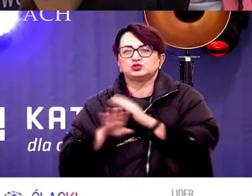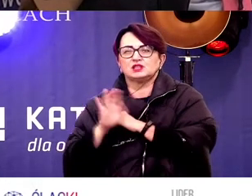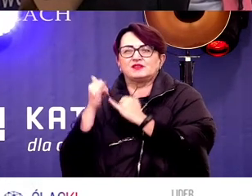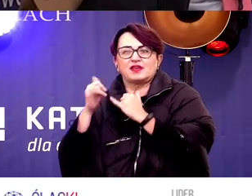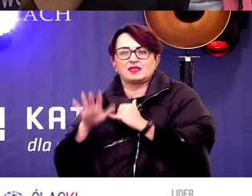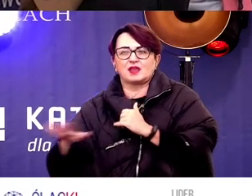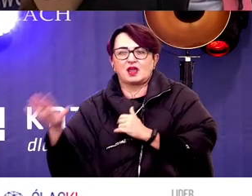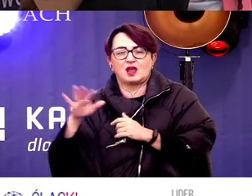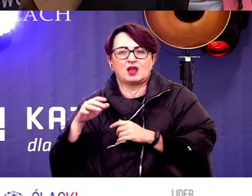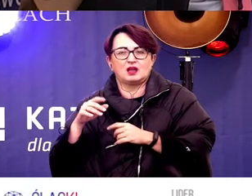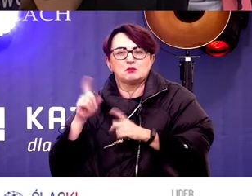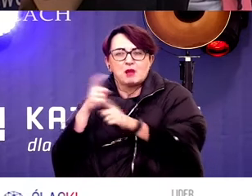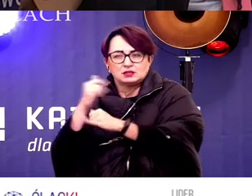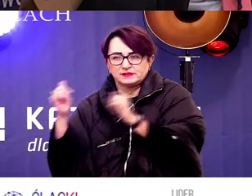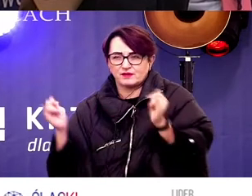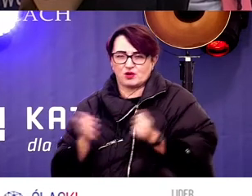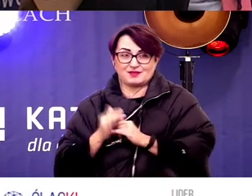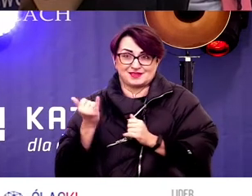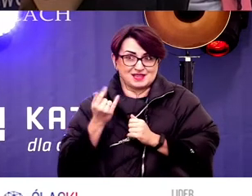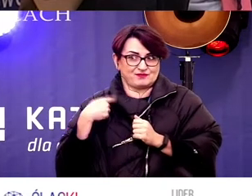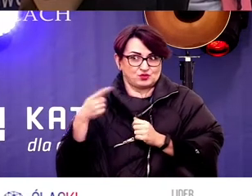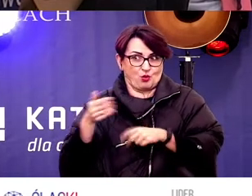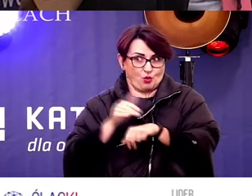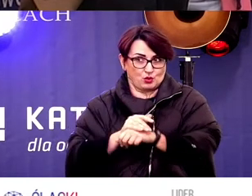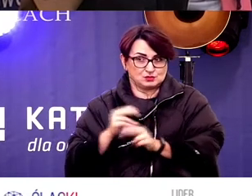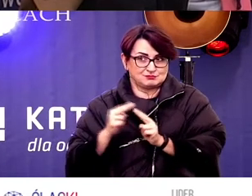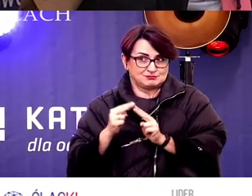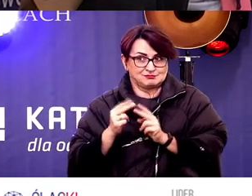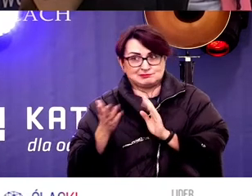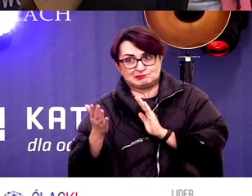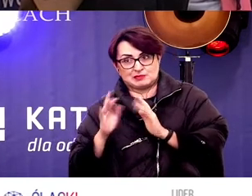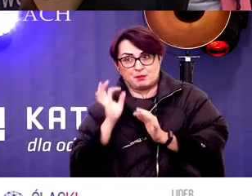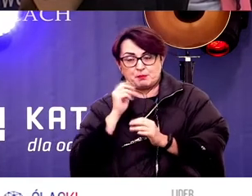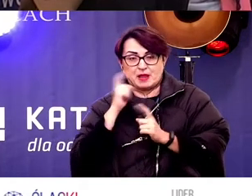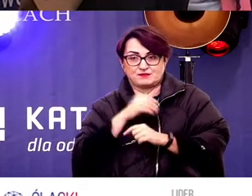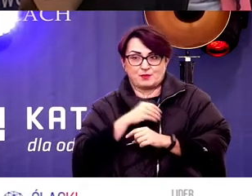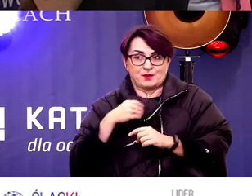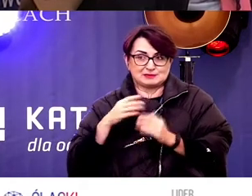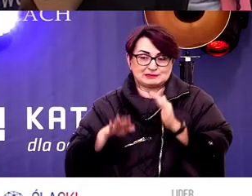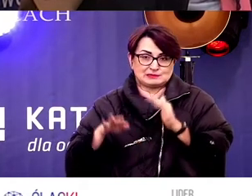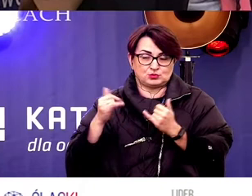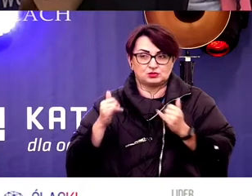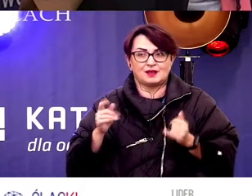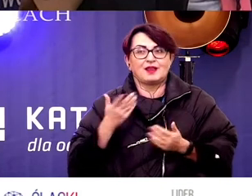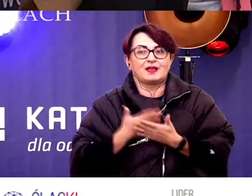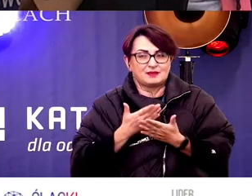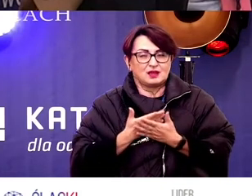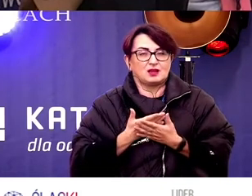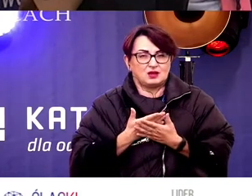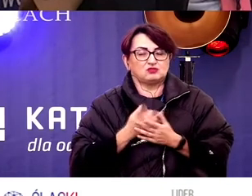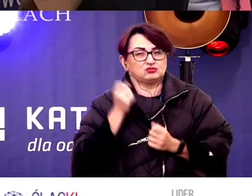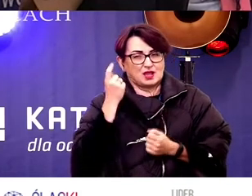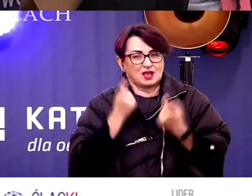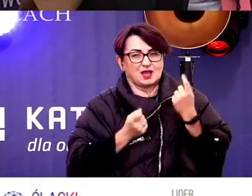innych placówek, nie zawsze pozostających w najlepszych stosunkach z naszym państwem, więc rzeczywiście